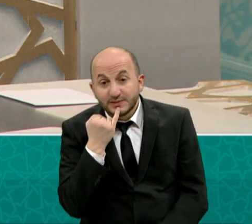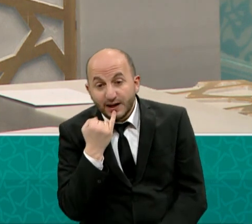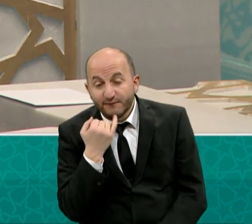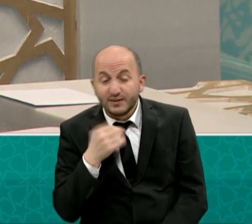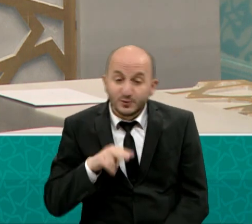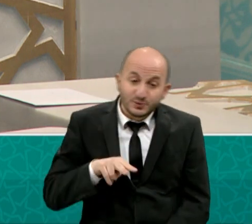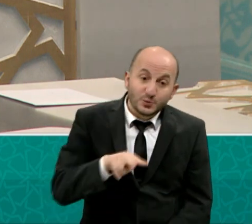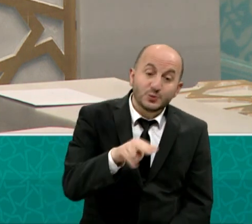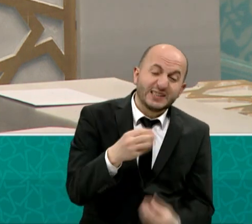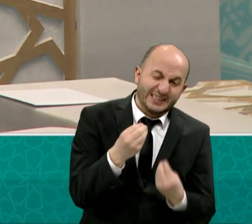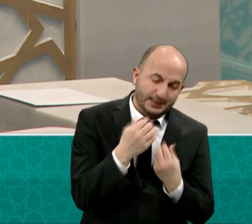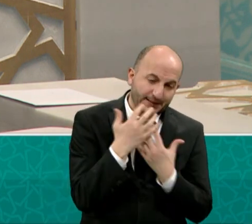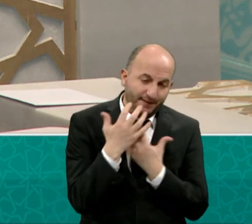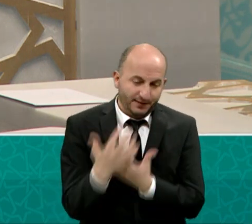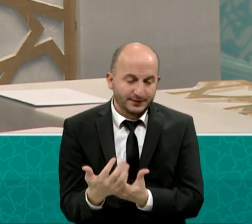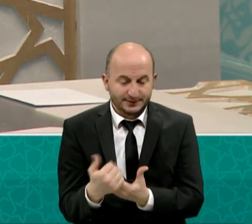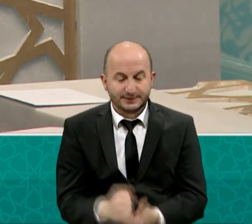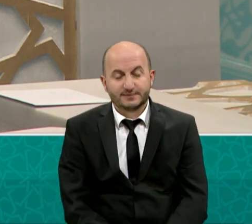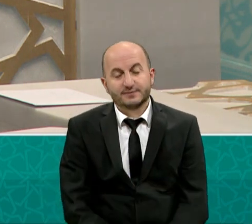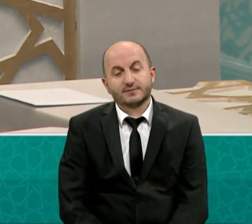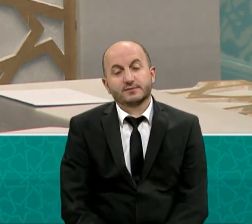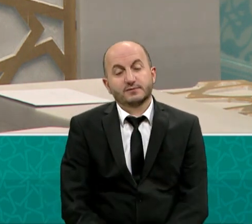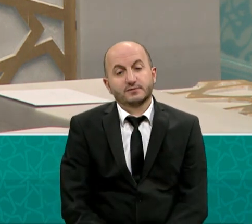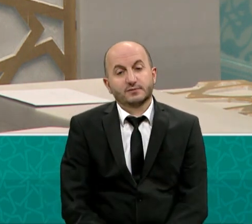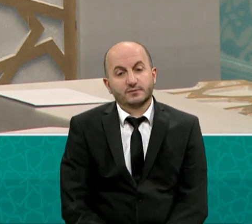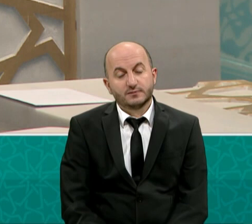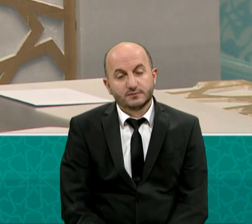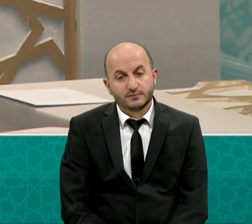yolculara iyi davranın diyor. Ve ma meleket eymanüküm.